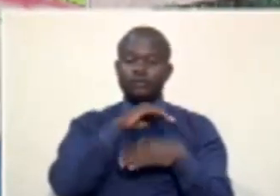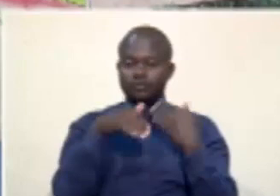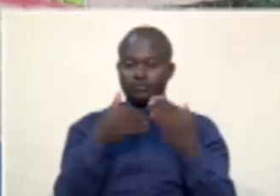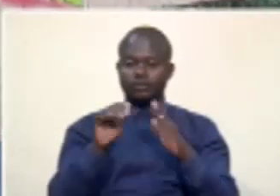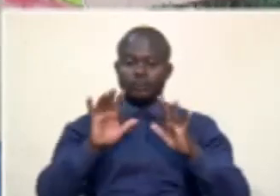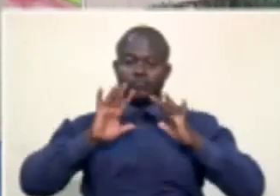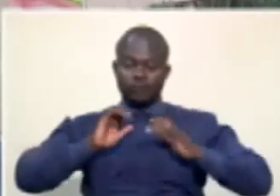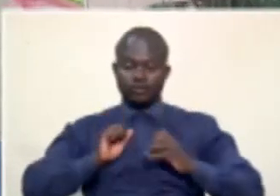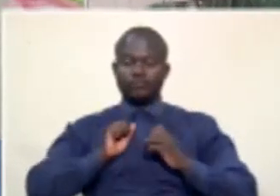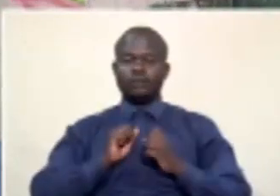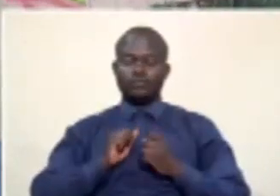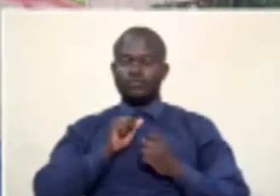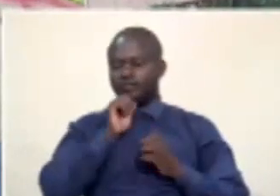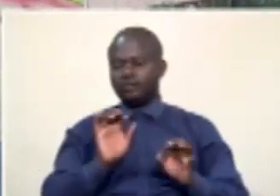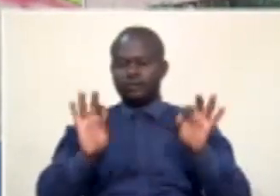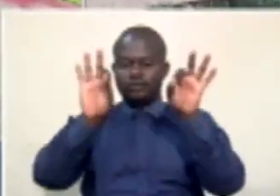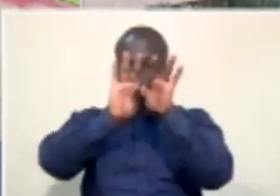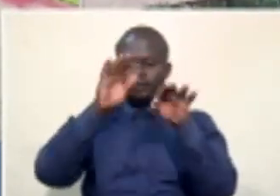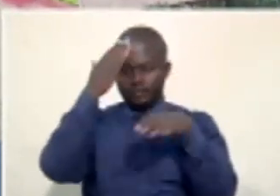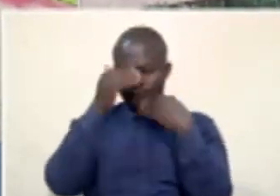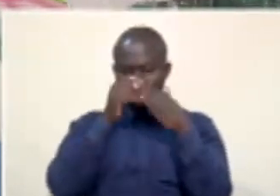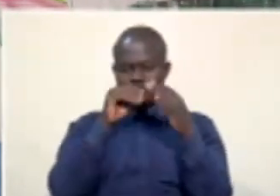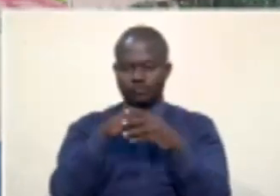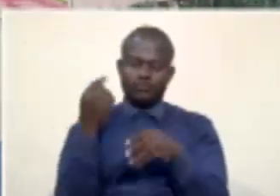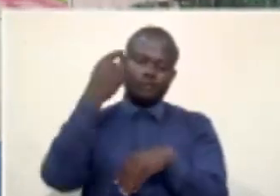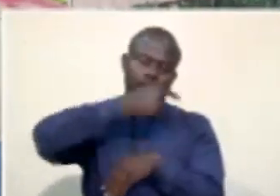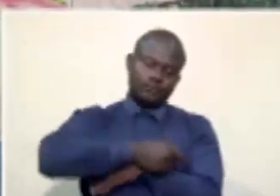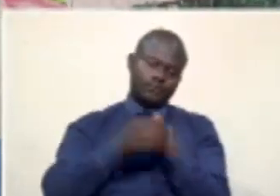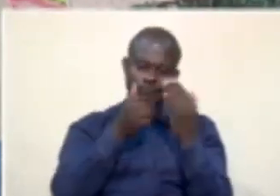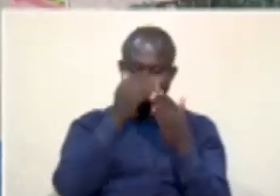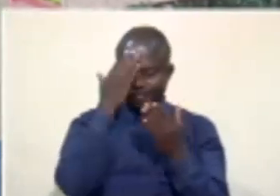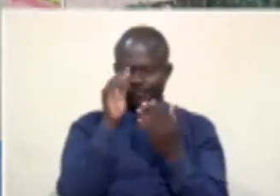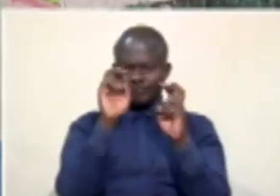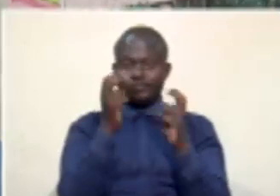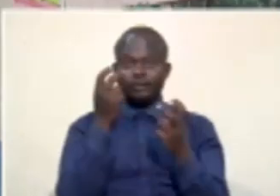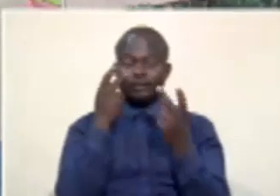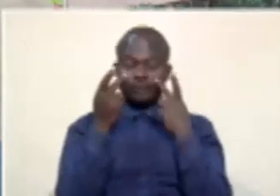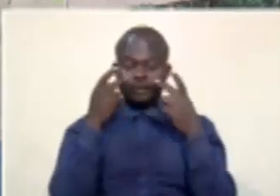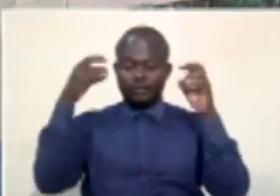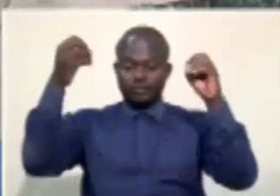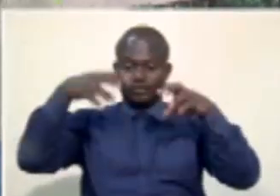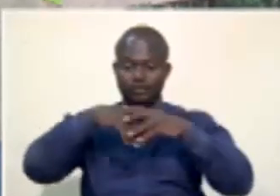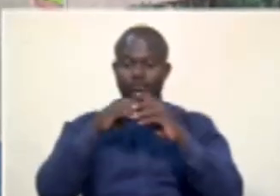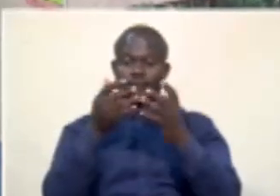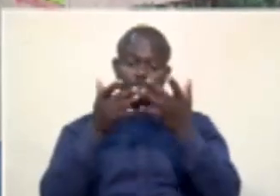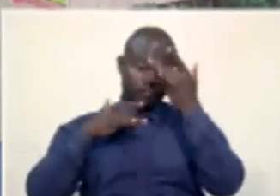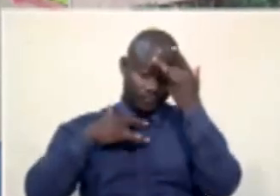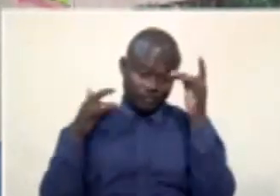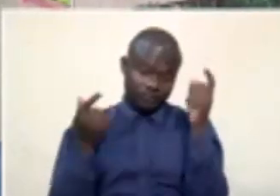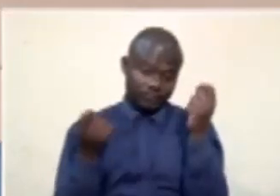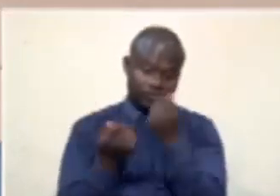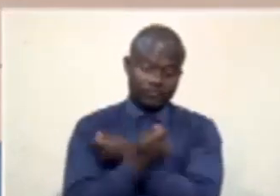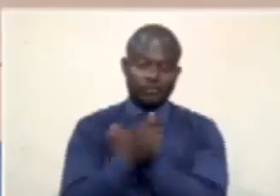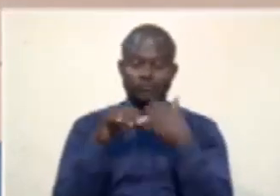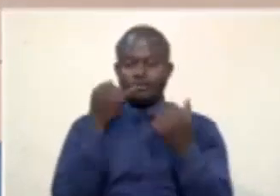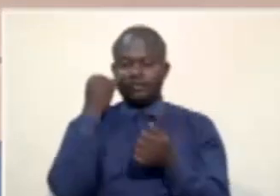ingendo zitari ngombwa kugira ngo muri iyi minsi kuko biragaragara ko icyorezo cyahinduye